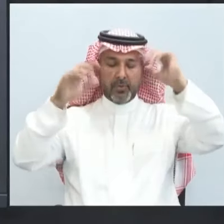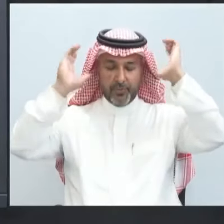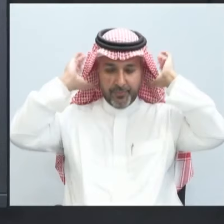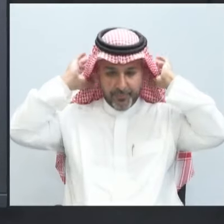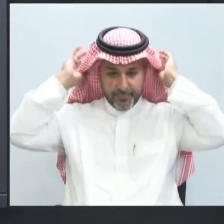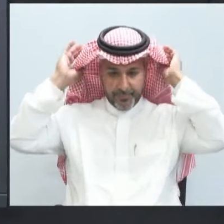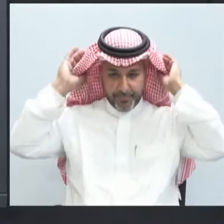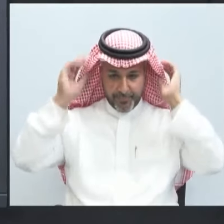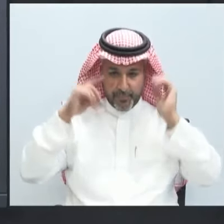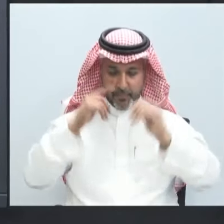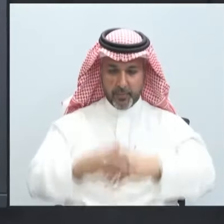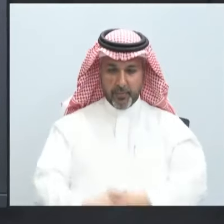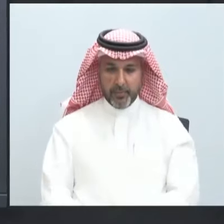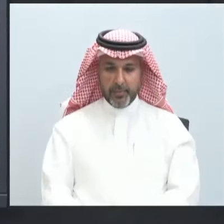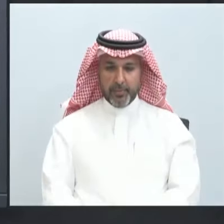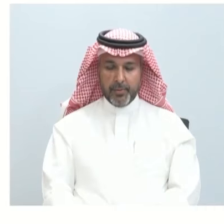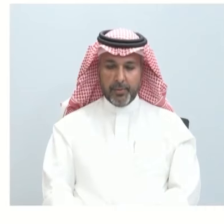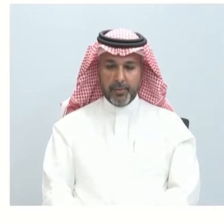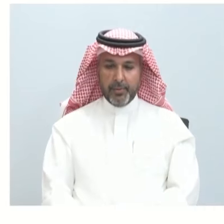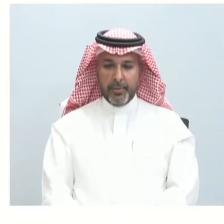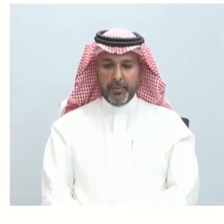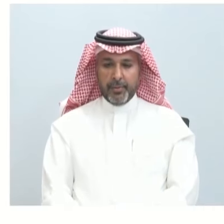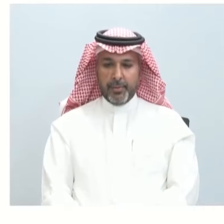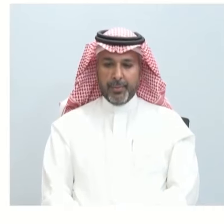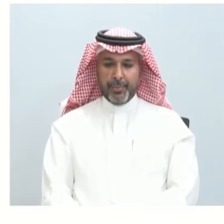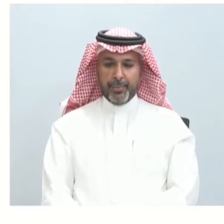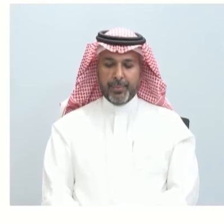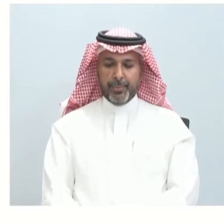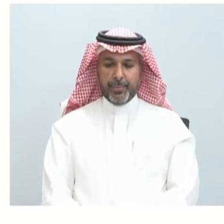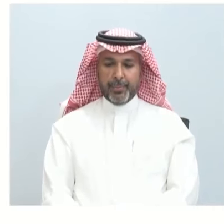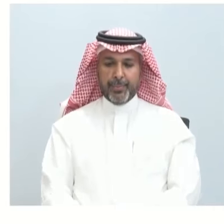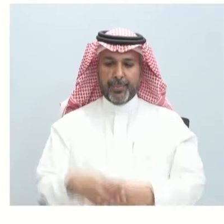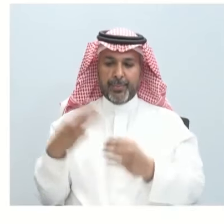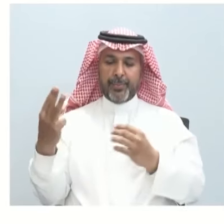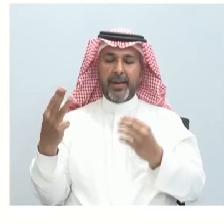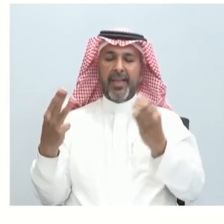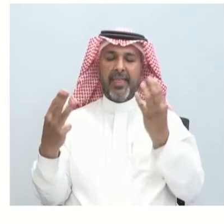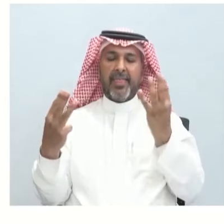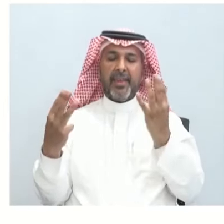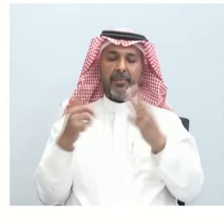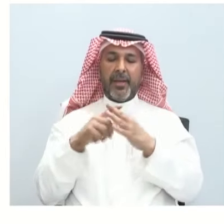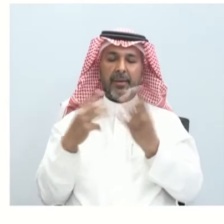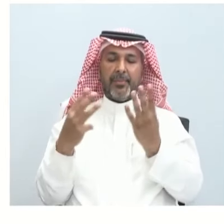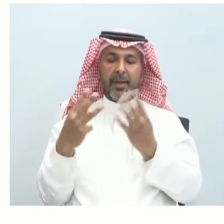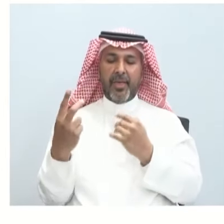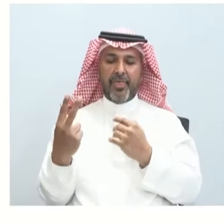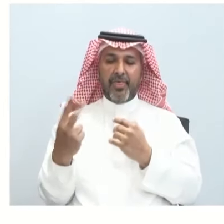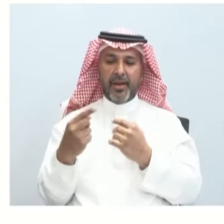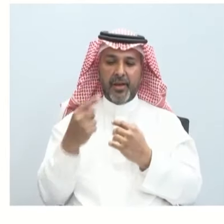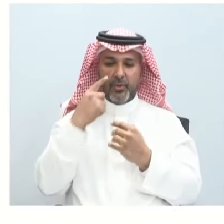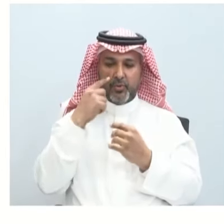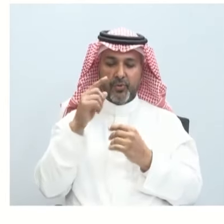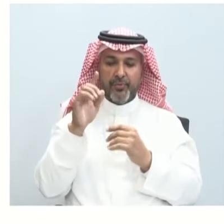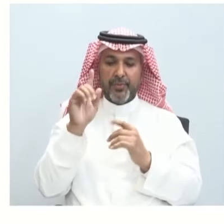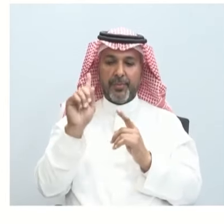هذه هي المعادله المطروحه في هذا التحدي سنقوم باجراء عمليه الضرب ثلاثه سين اس باء مضروبه في